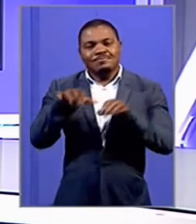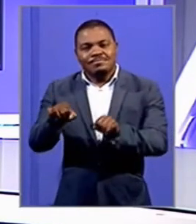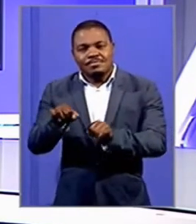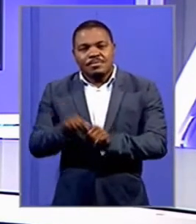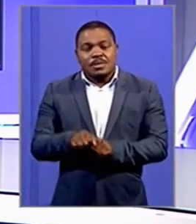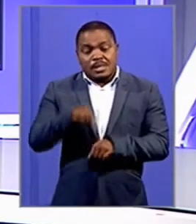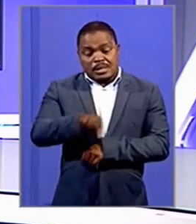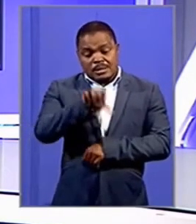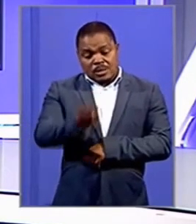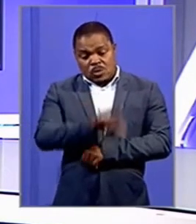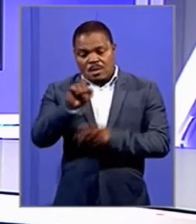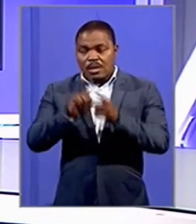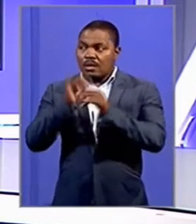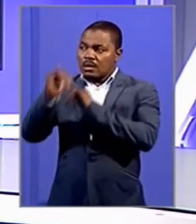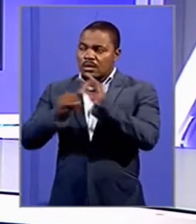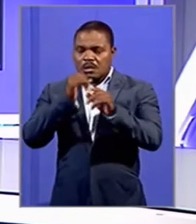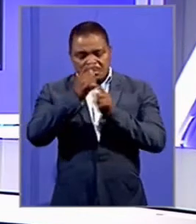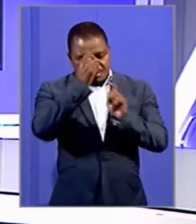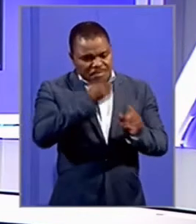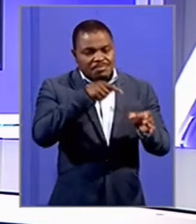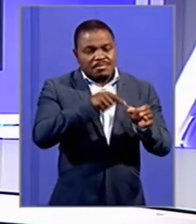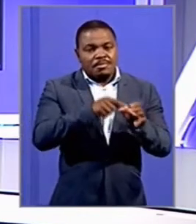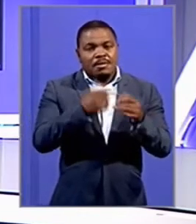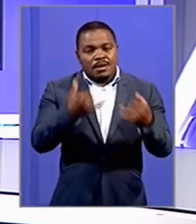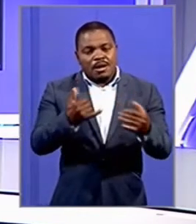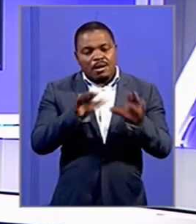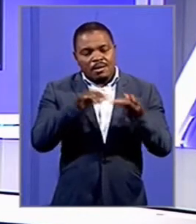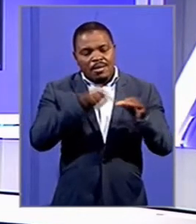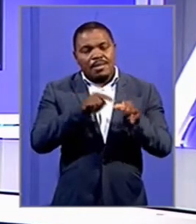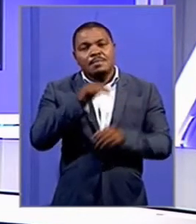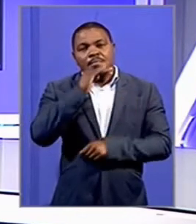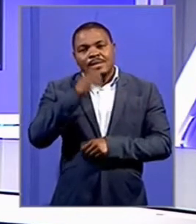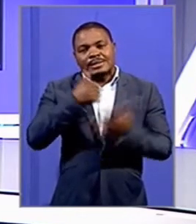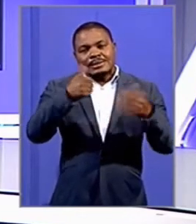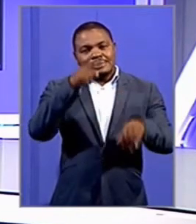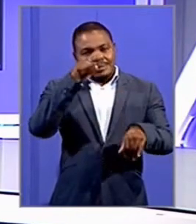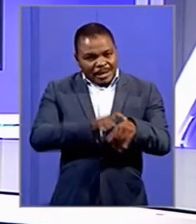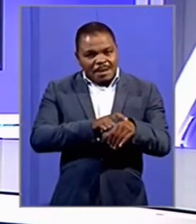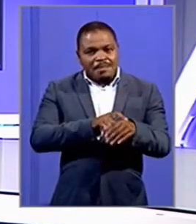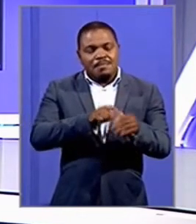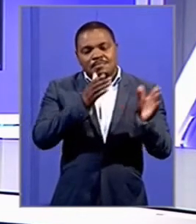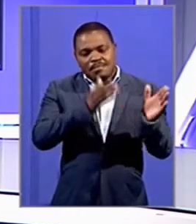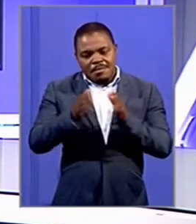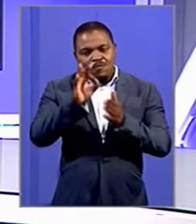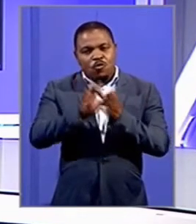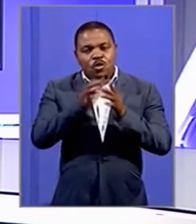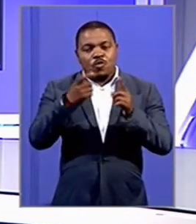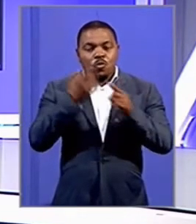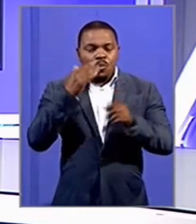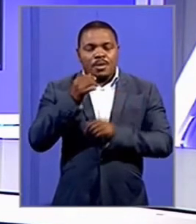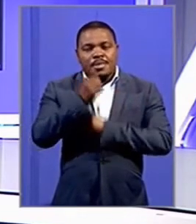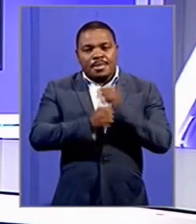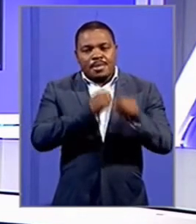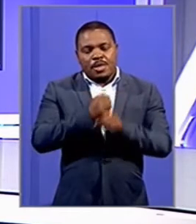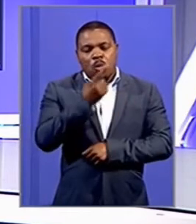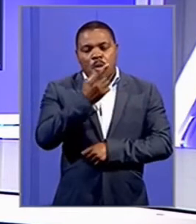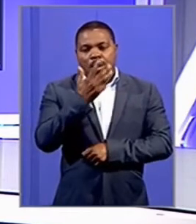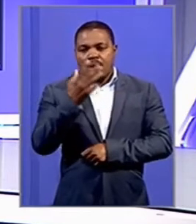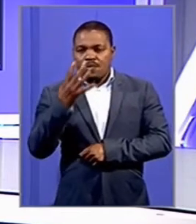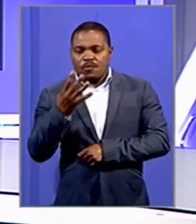mono gae le lefatshe ka bophara. Komishene e tla bo e tshwaragane le ditlhopho tsa borataro tsa dipusoselegae fa e sa le ka 1994 mo maemong